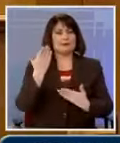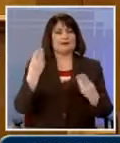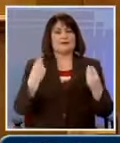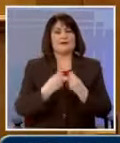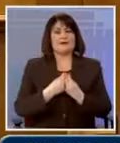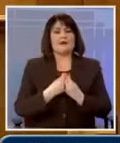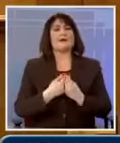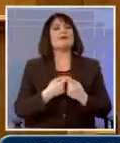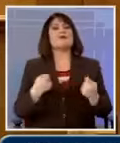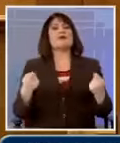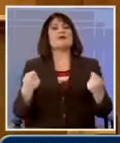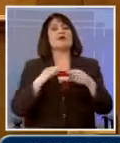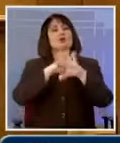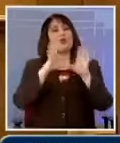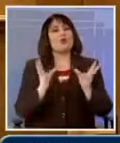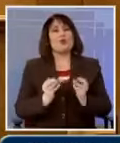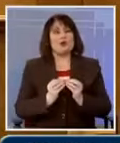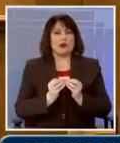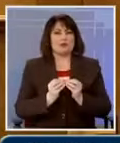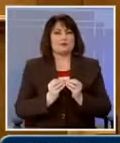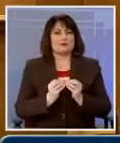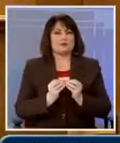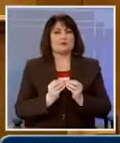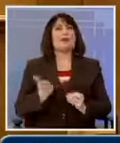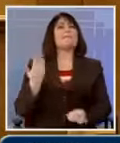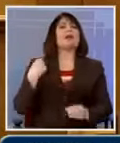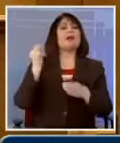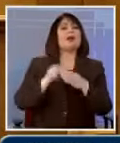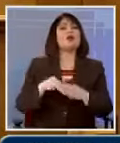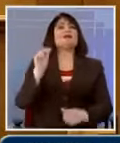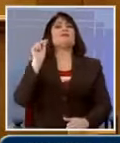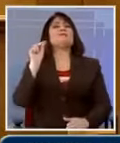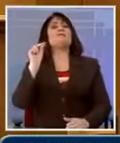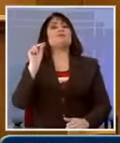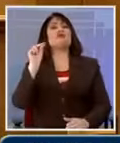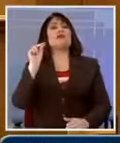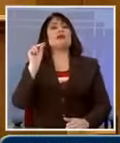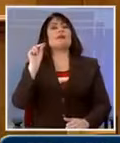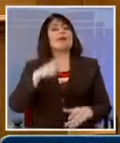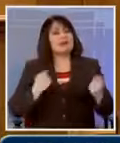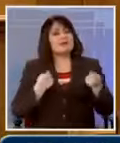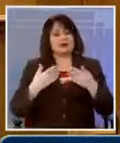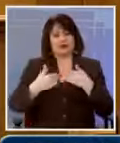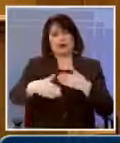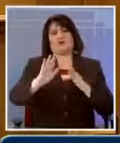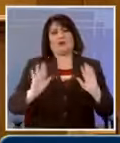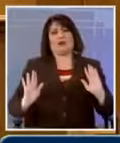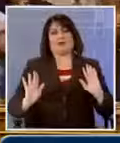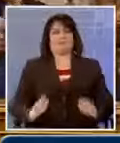εφαρμόσει στο σύνολό τους τις προεκλογικές προγραμματικές μας δεσμεύσεις.